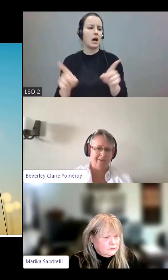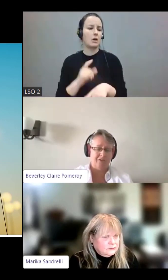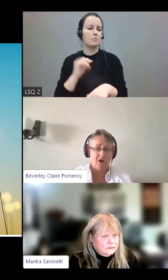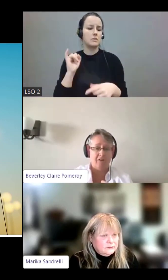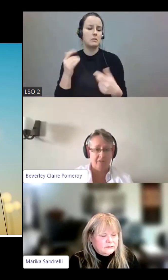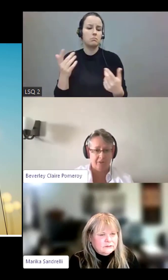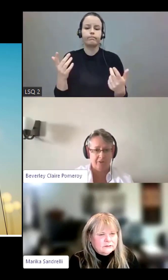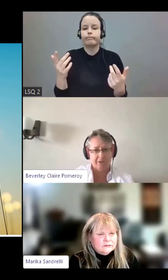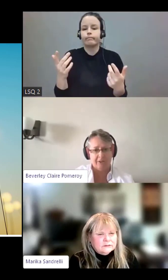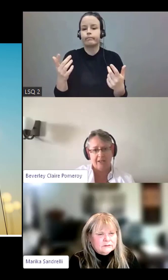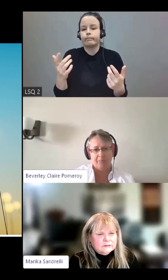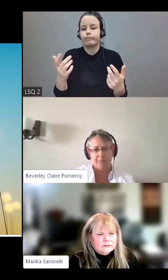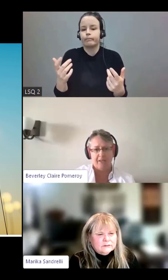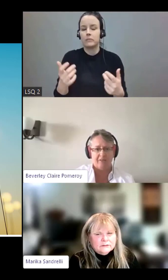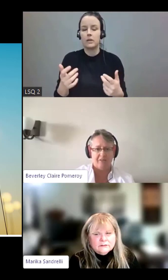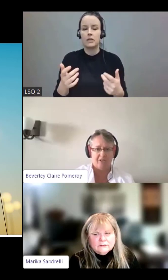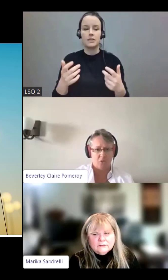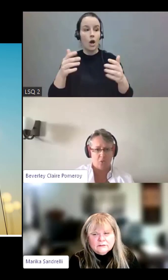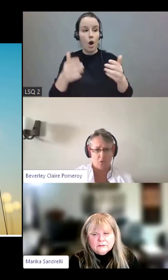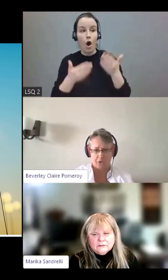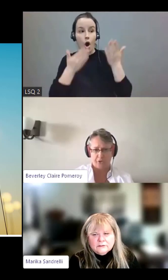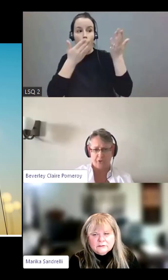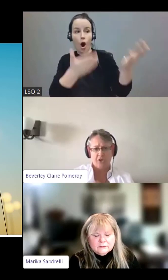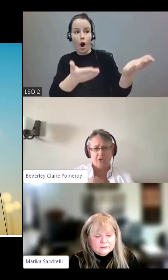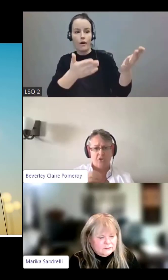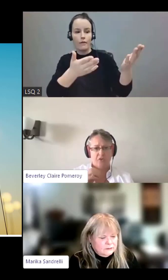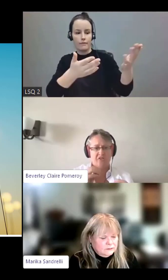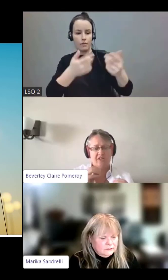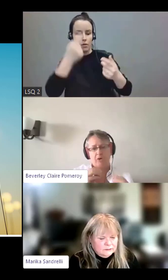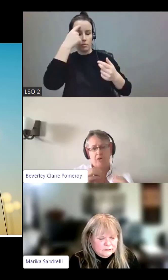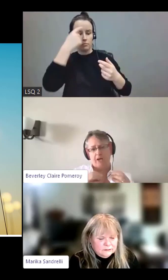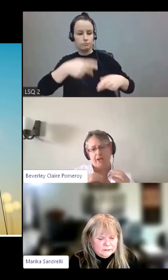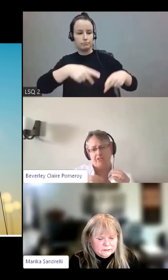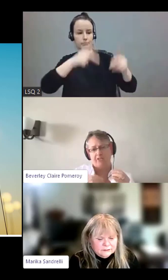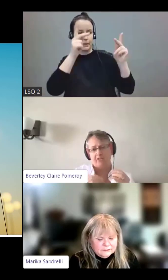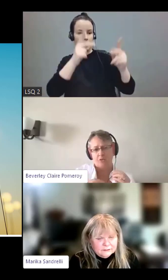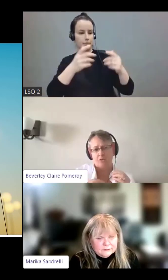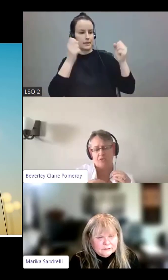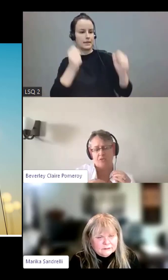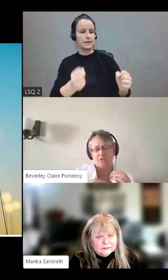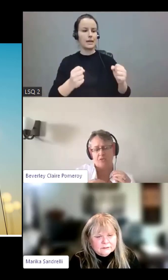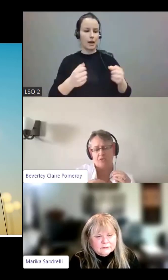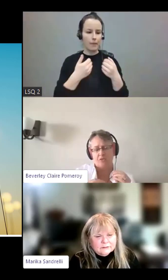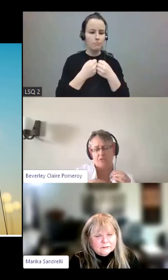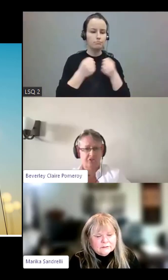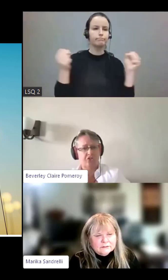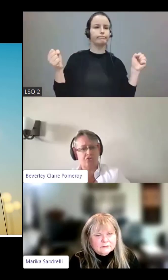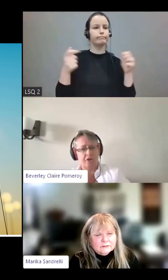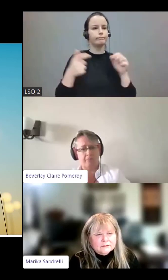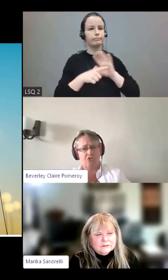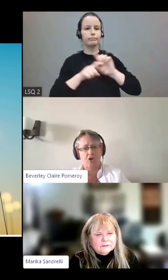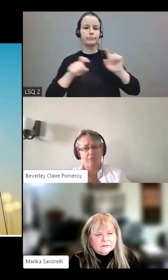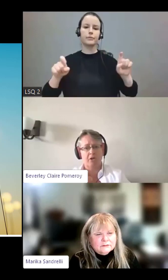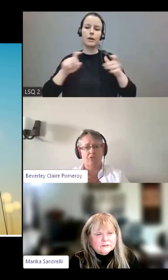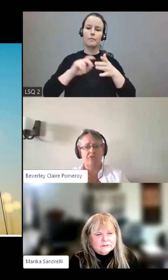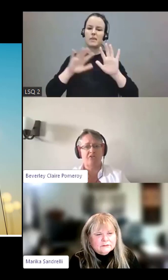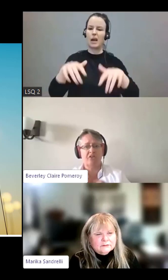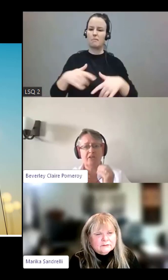vulnérables. Et souvent, ça nous met dans un coin. Alors, voici quelques suggestions qui ont évolué